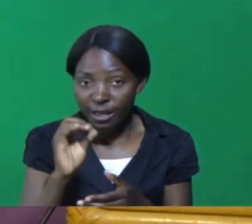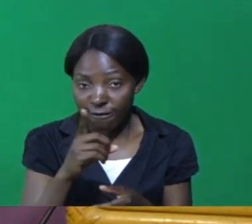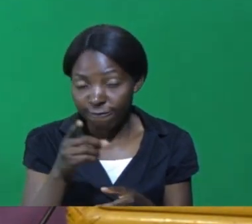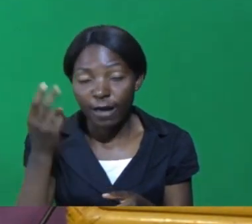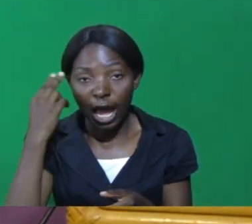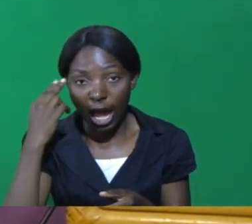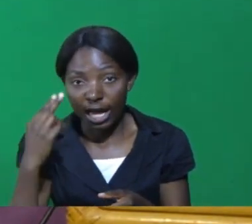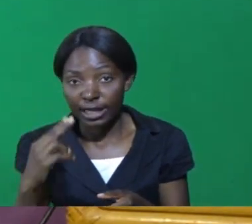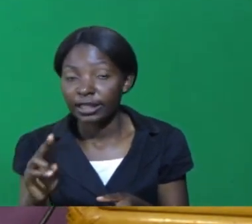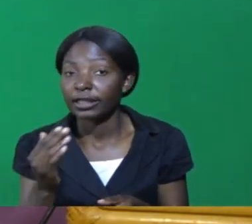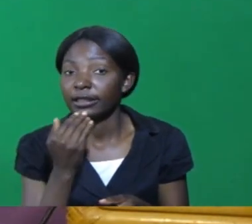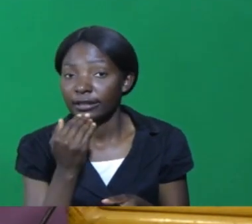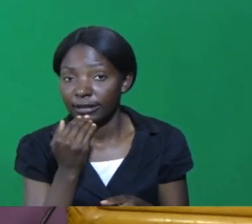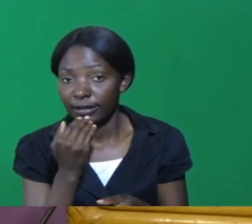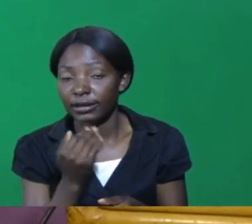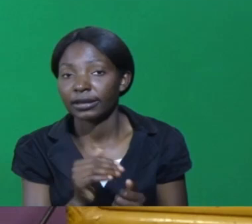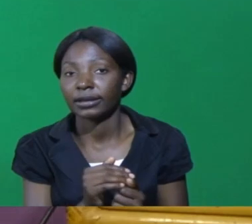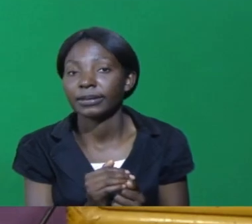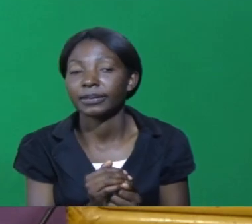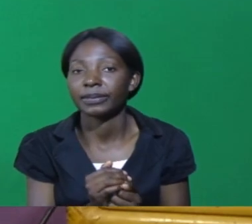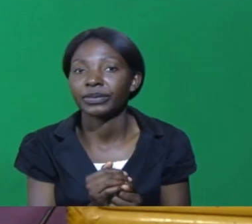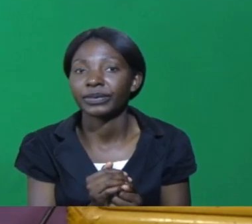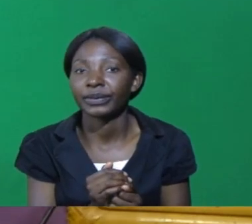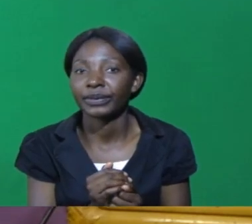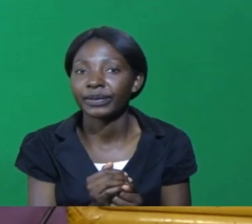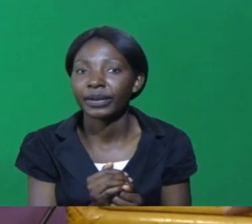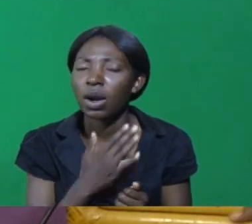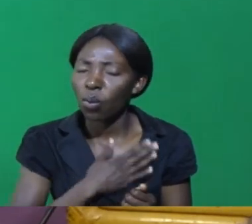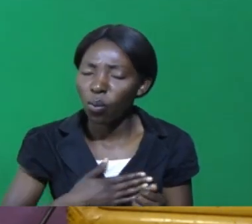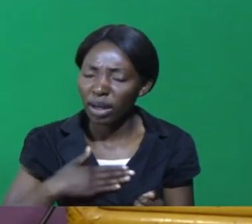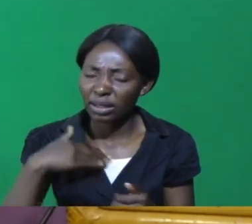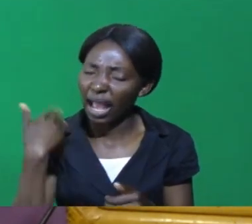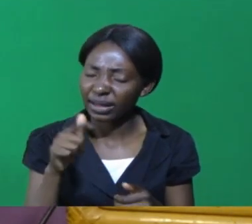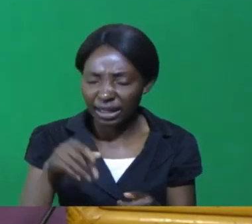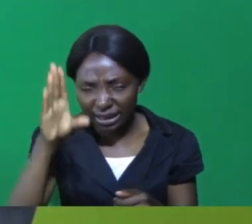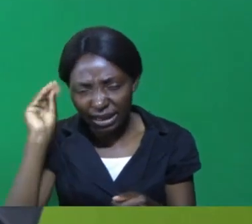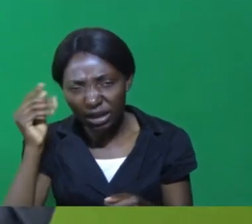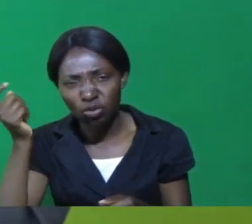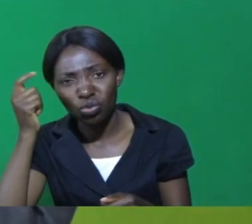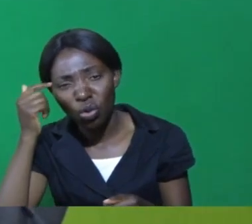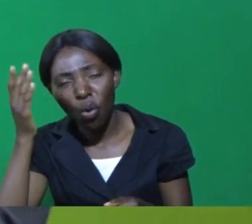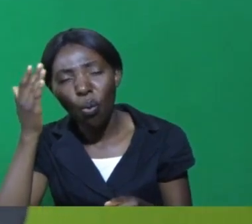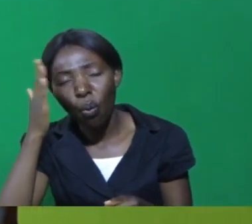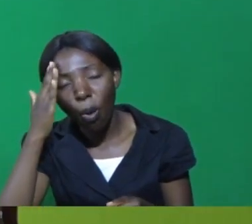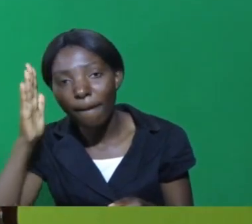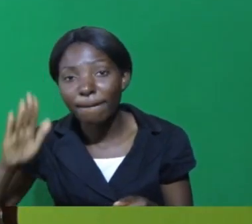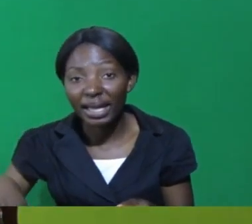zvatiri kutaura munomu saka mukandivhiringidza tinonetsana toda kubuda takuziva mambo anomhura Mwari. Taurai munhu